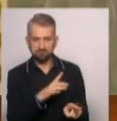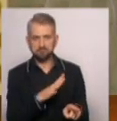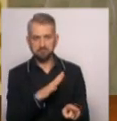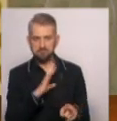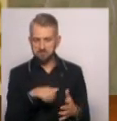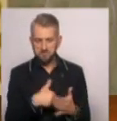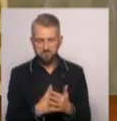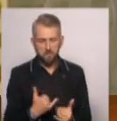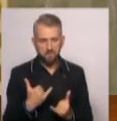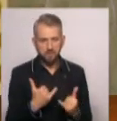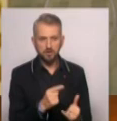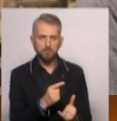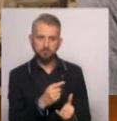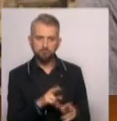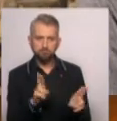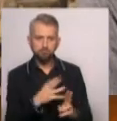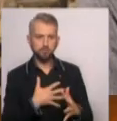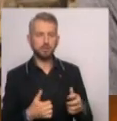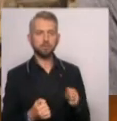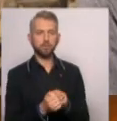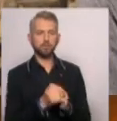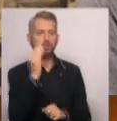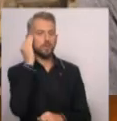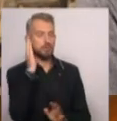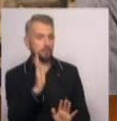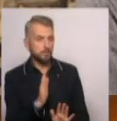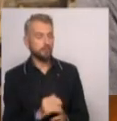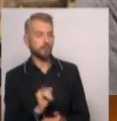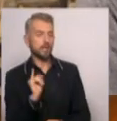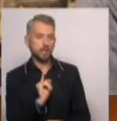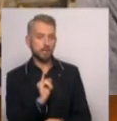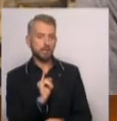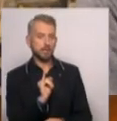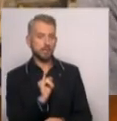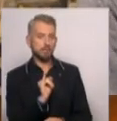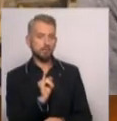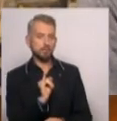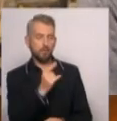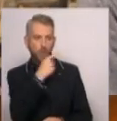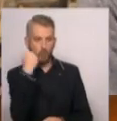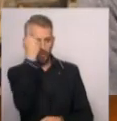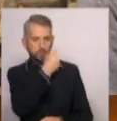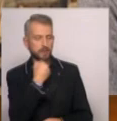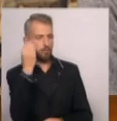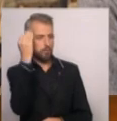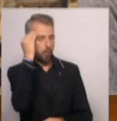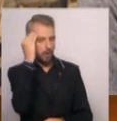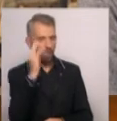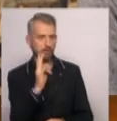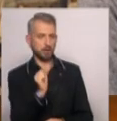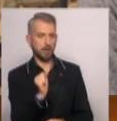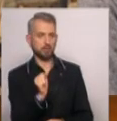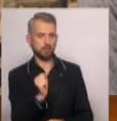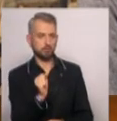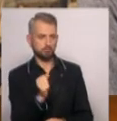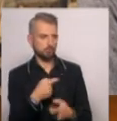її принциповість і за її, ну, скажімо, особистий погляд